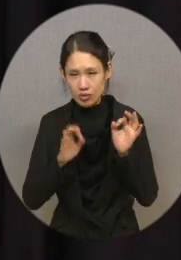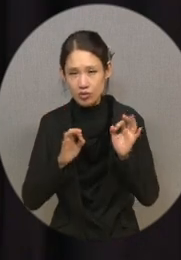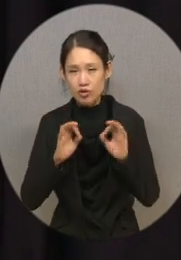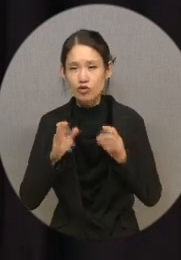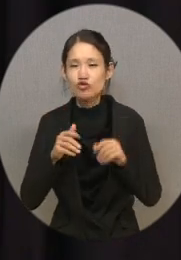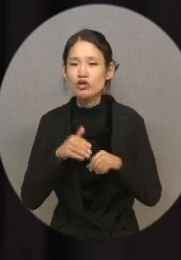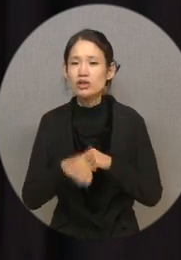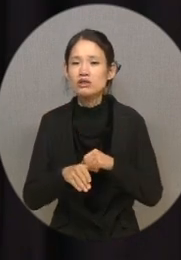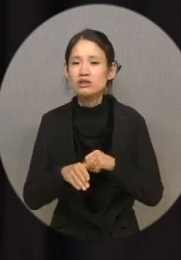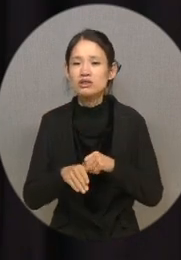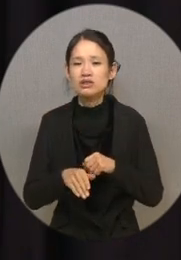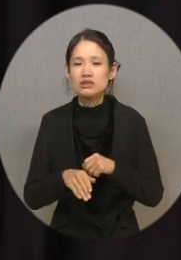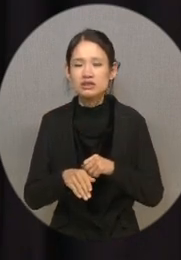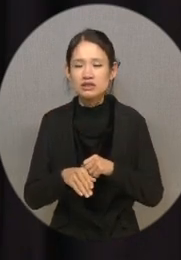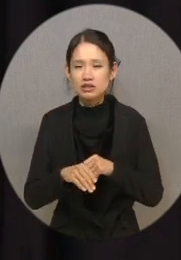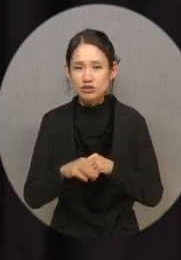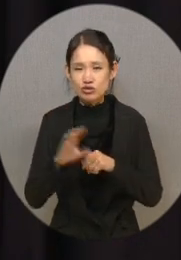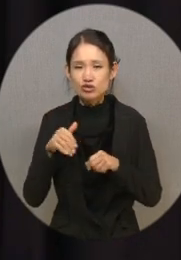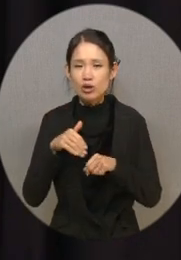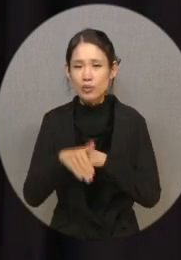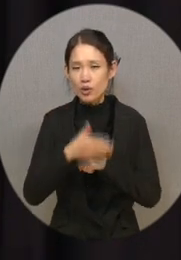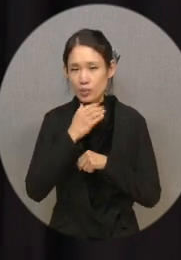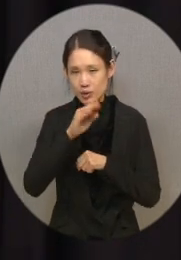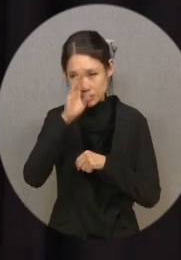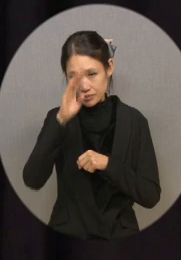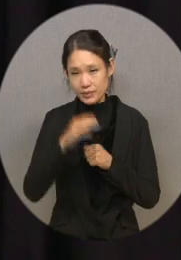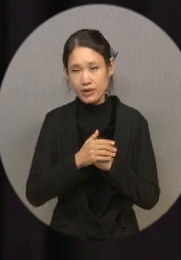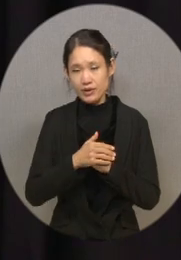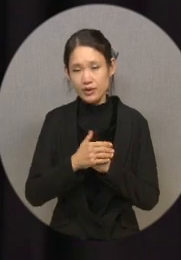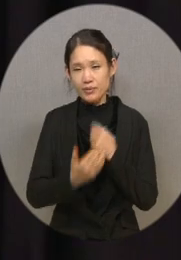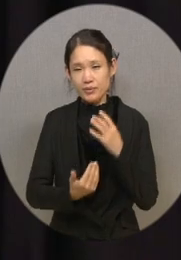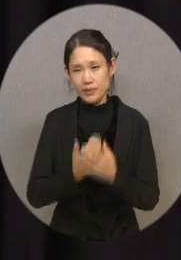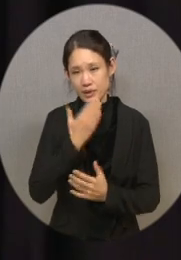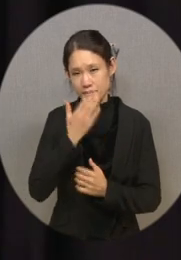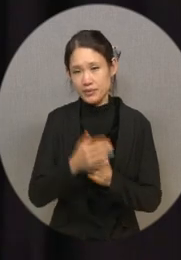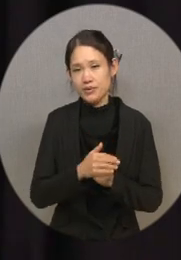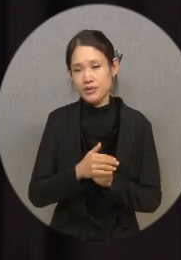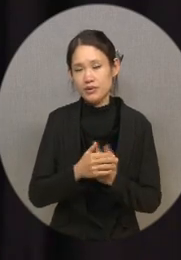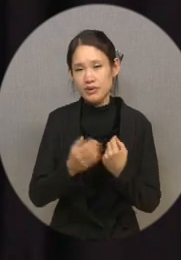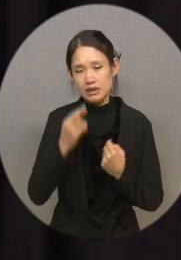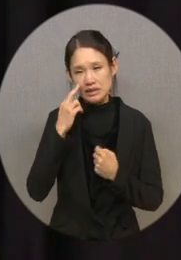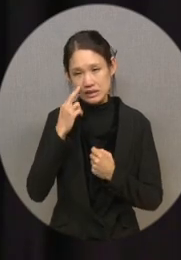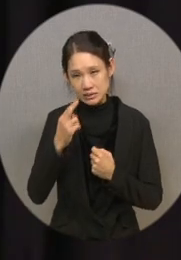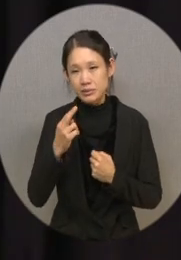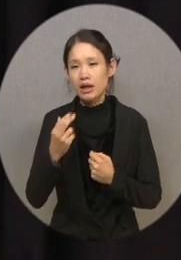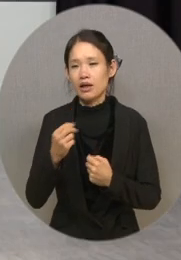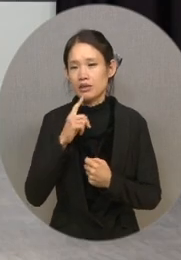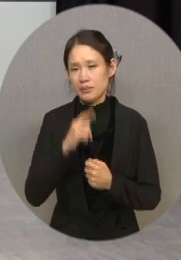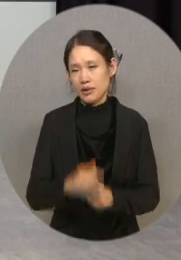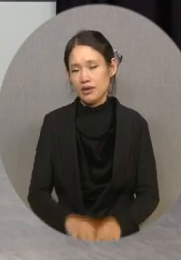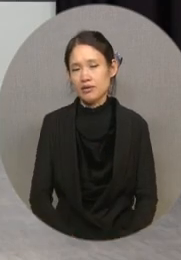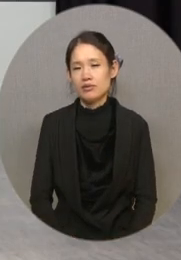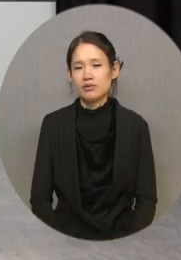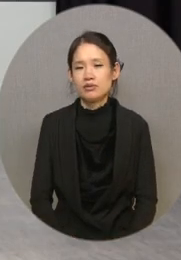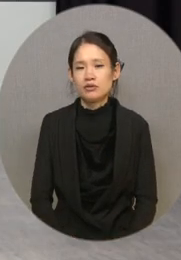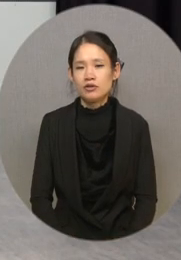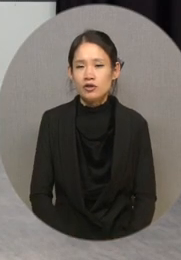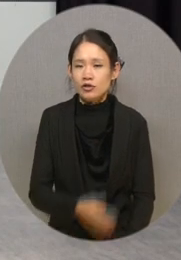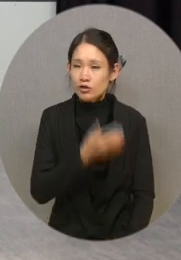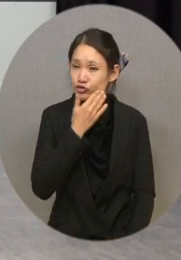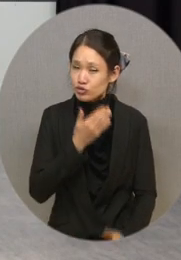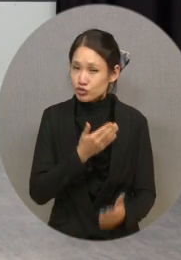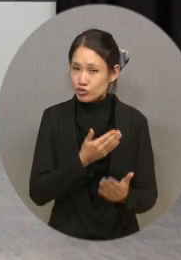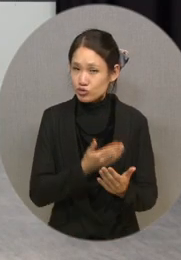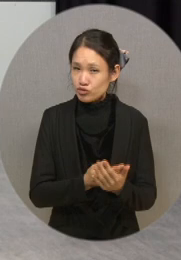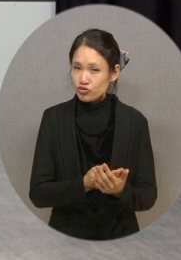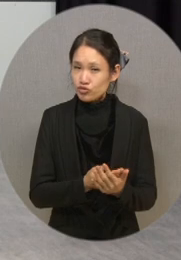다 흘렀다가는 뭐 유럽형 복지병을 앓게 될 가능성이 상당히 심각하다고 봅니다. 거기 이제 중요한 역할이 바로